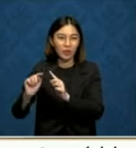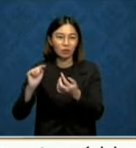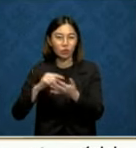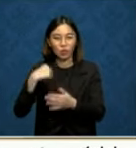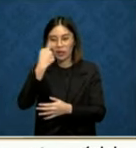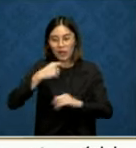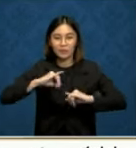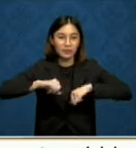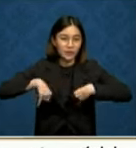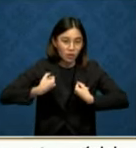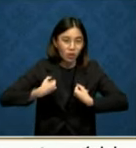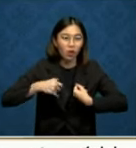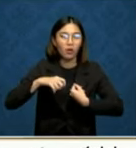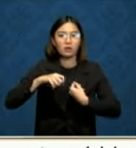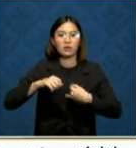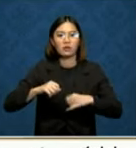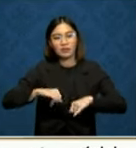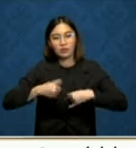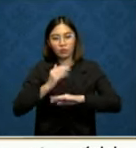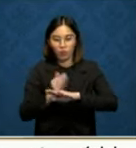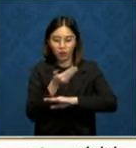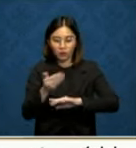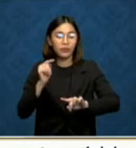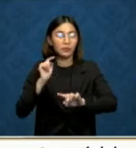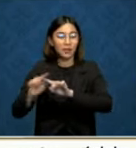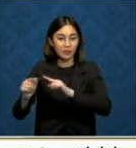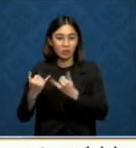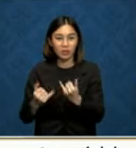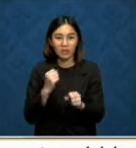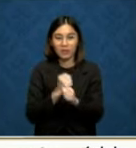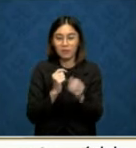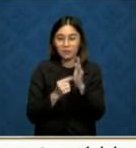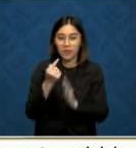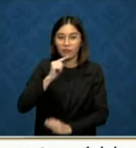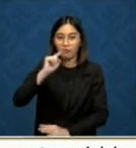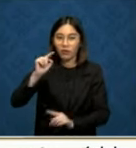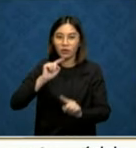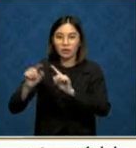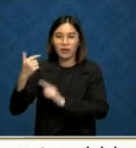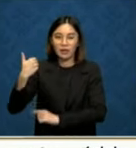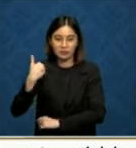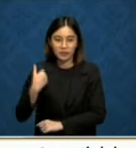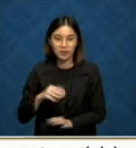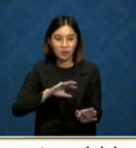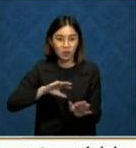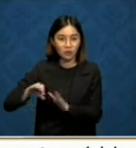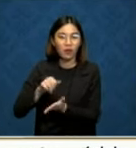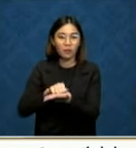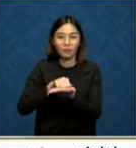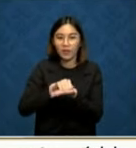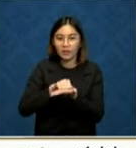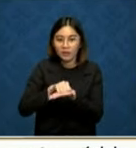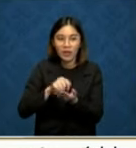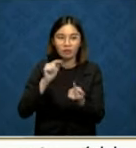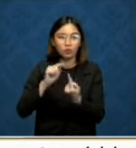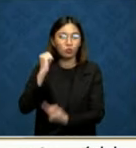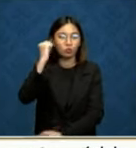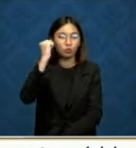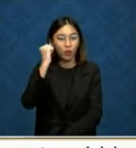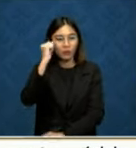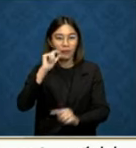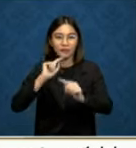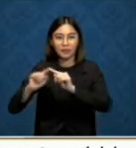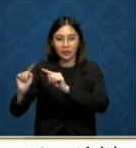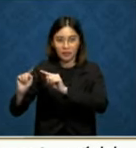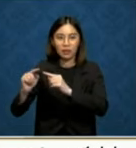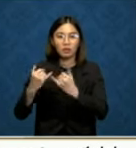ถือหนรายย้อยซ่ขนานี้ก็มีการดำเนินขดีอยู่นะคะส่นด้านบริการขนส่งมนชนเนี่ ก็ตองถ